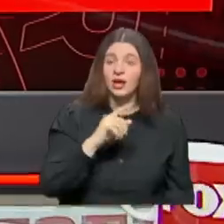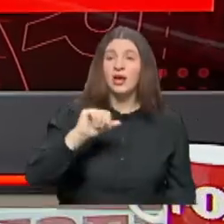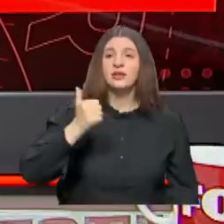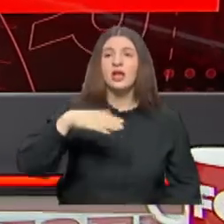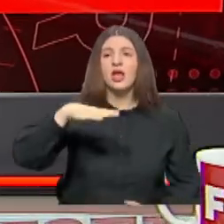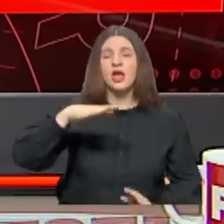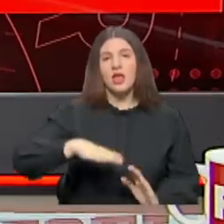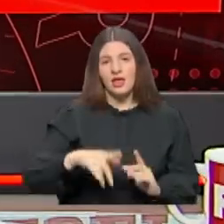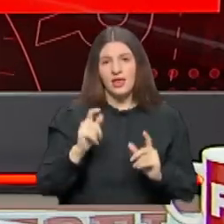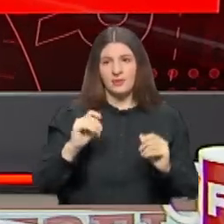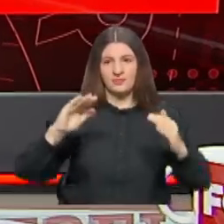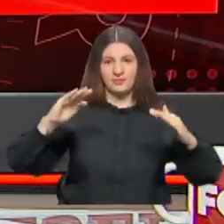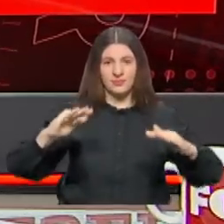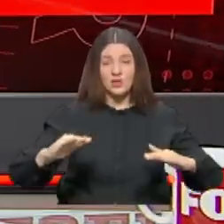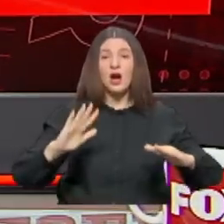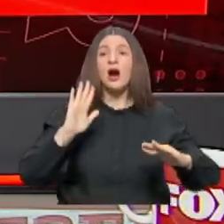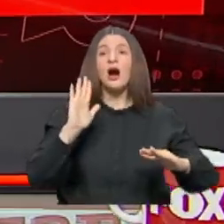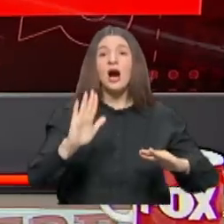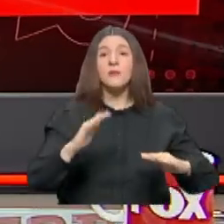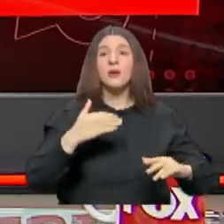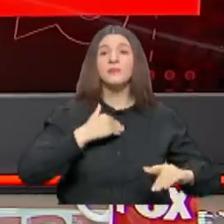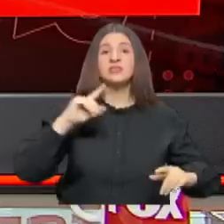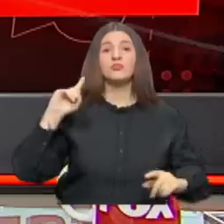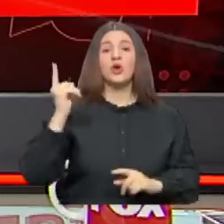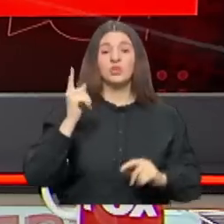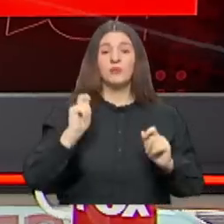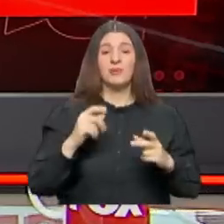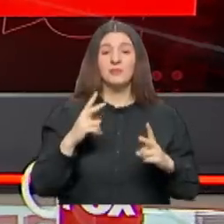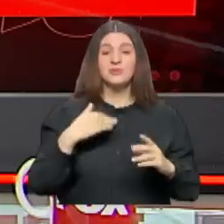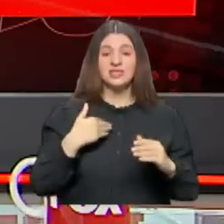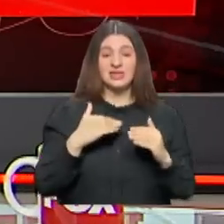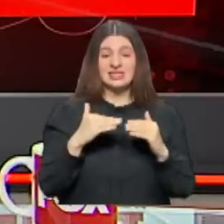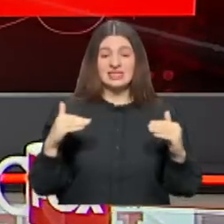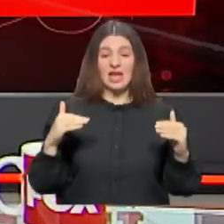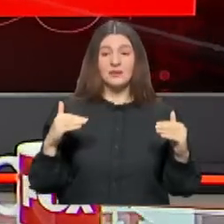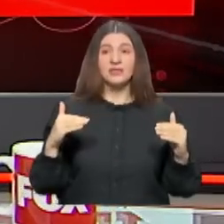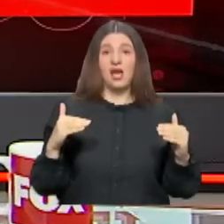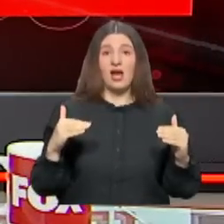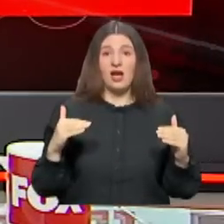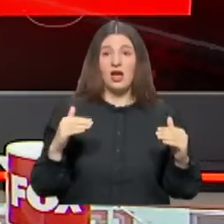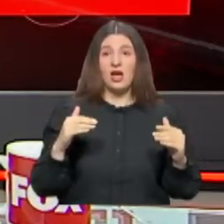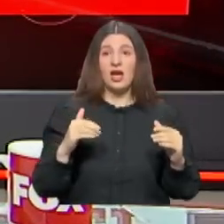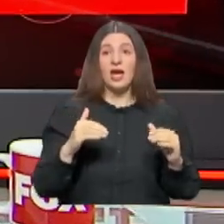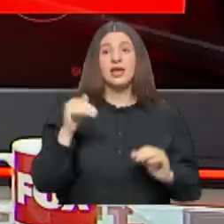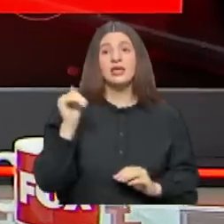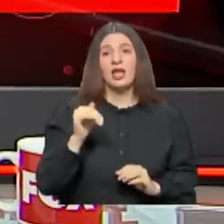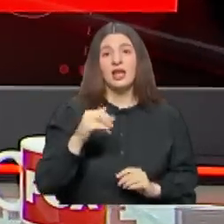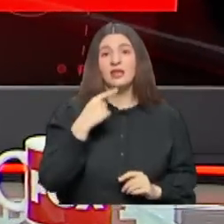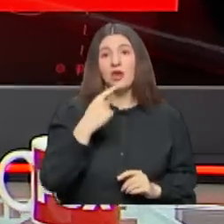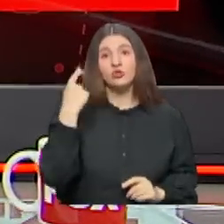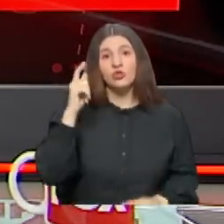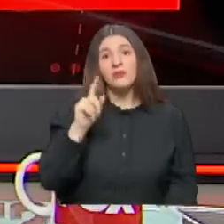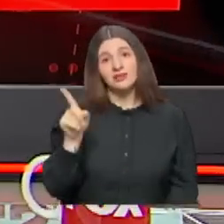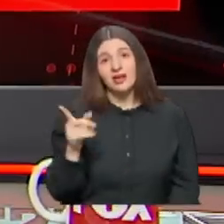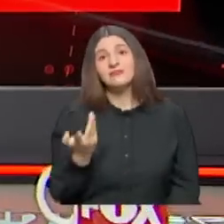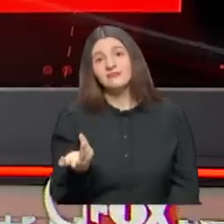Değerini düşürelim. Ancak bizim yönetebileceğimiz, bizim kapasitemize gelir diye düşündüler.